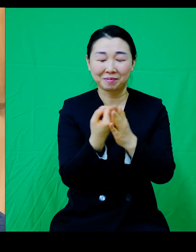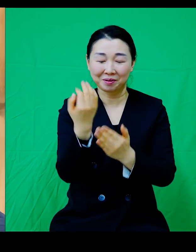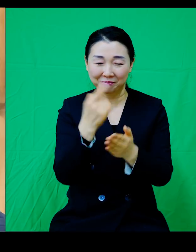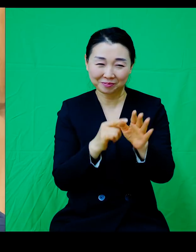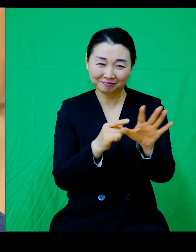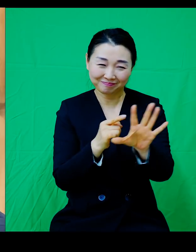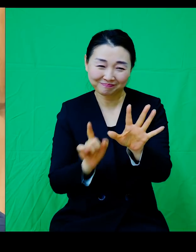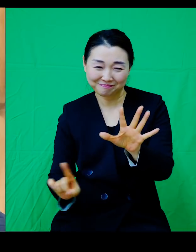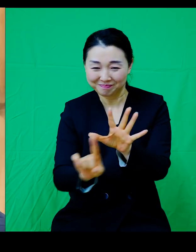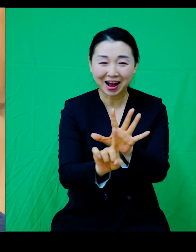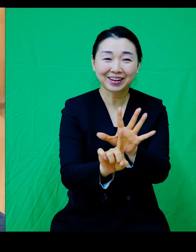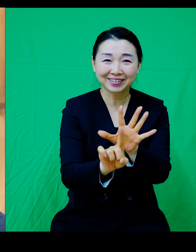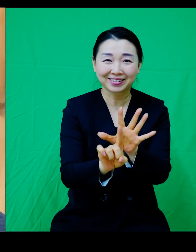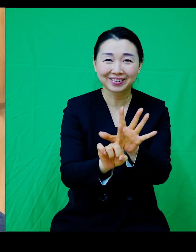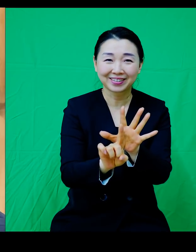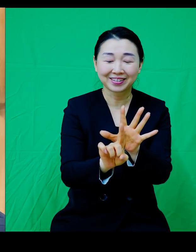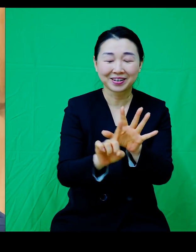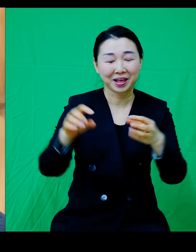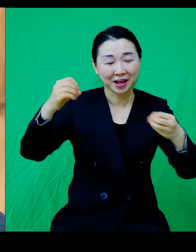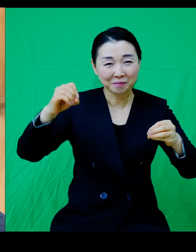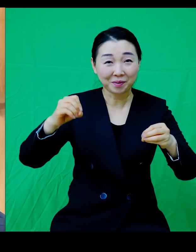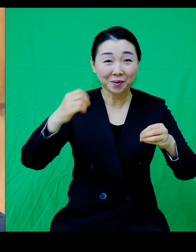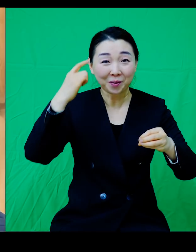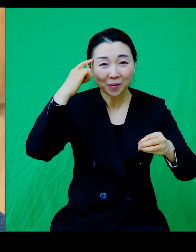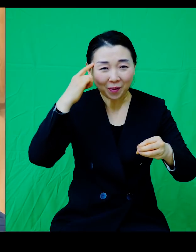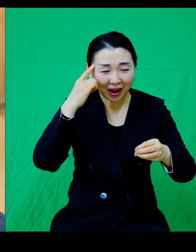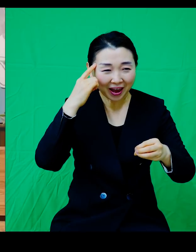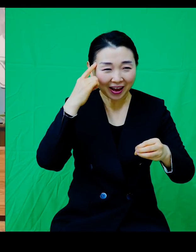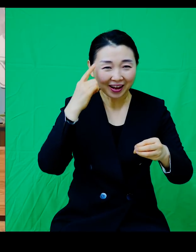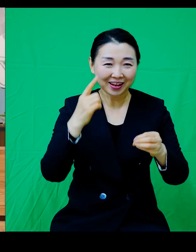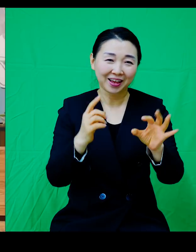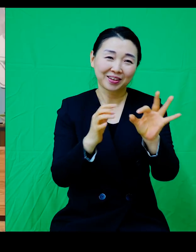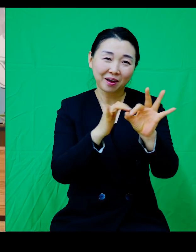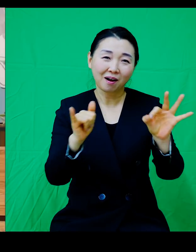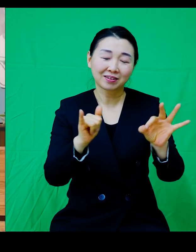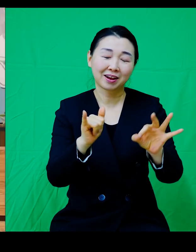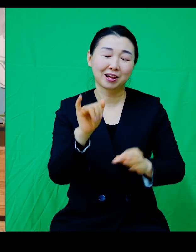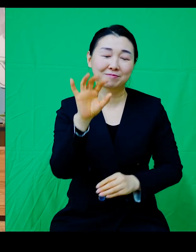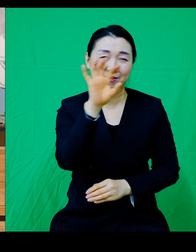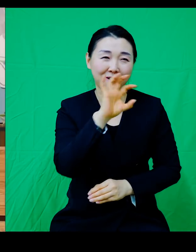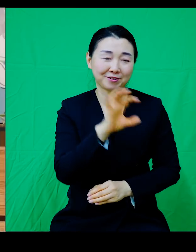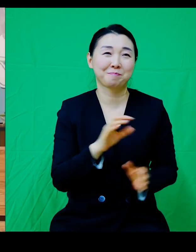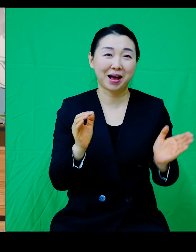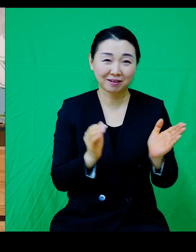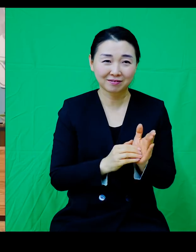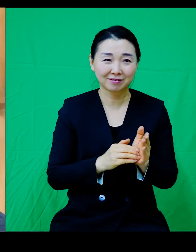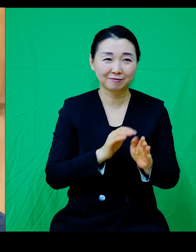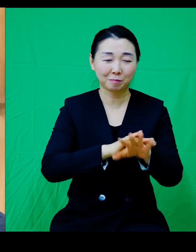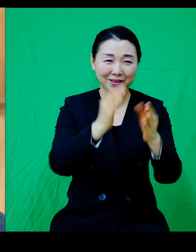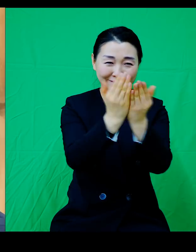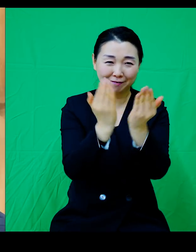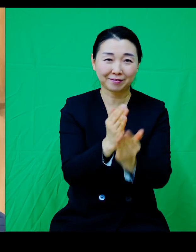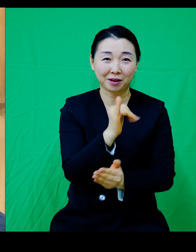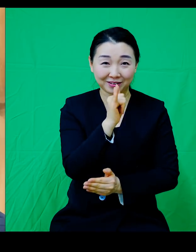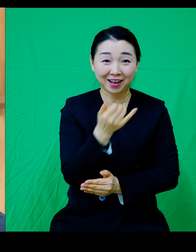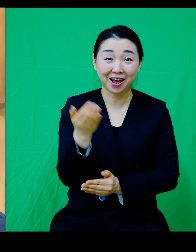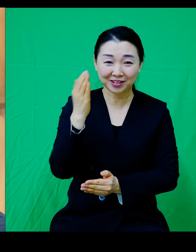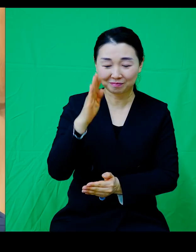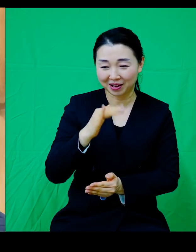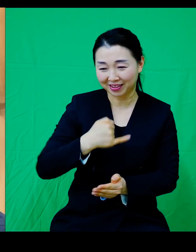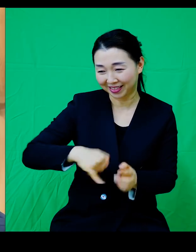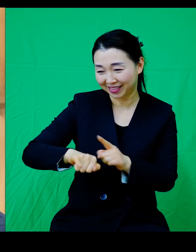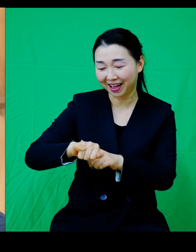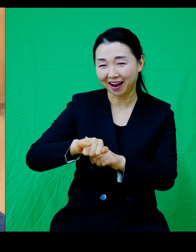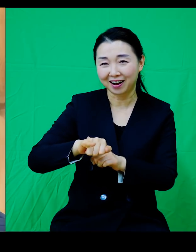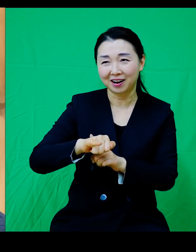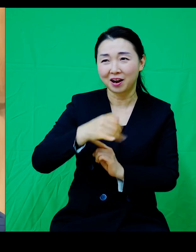뛰쳐나가갖고 같이 앞에서 이제 춤을 추는데 그 친구들은 정말 이제 칼군무인 거죠. 맨날 연습 열심히 해갖고 하는 친구들인데 온유는 이제 발음도